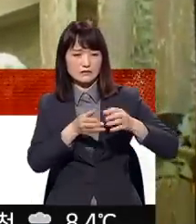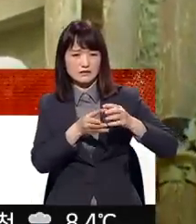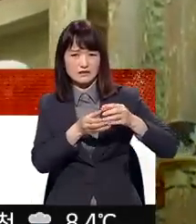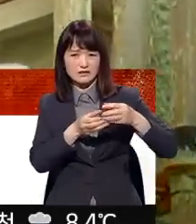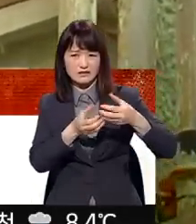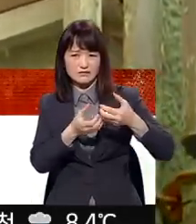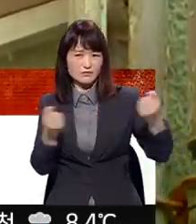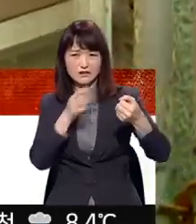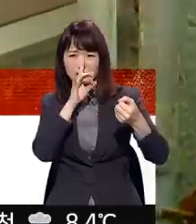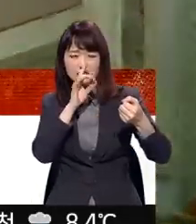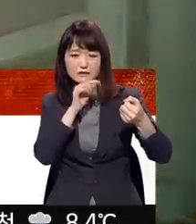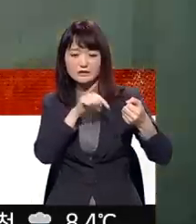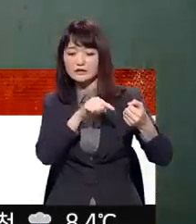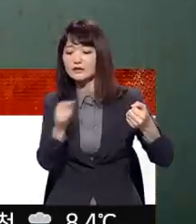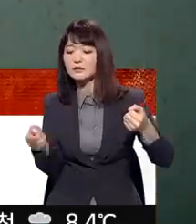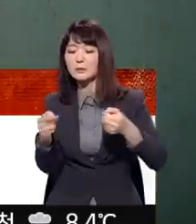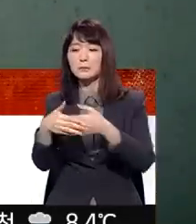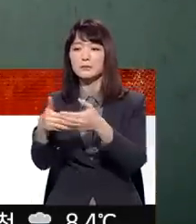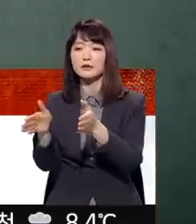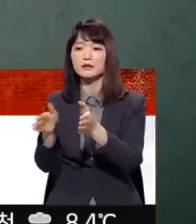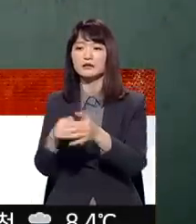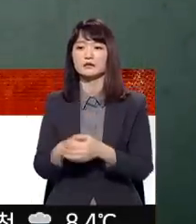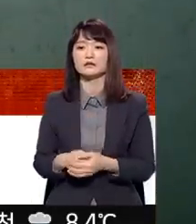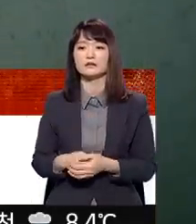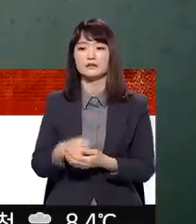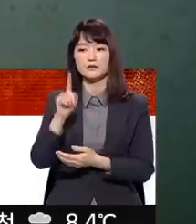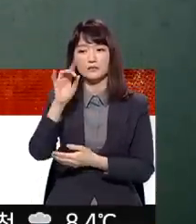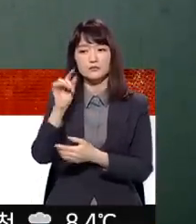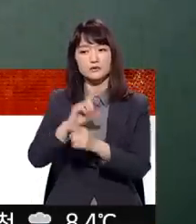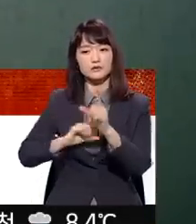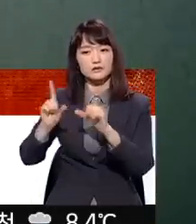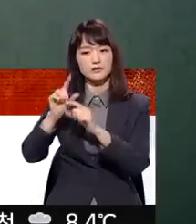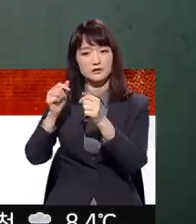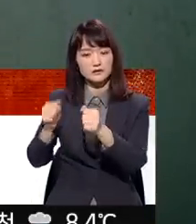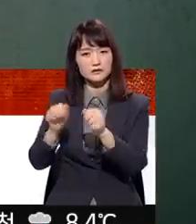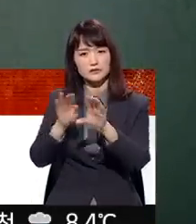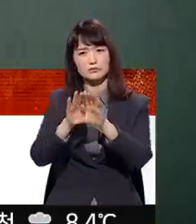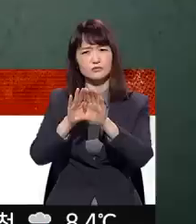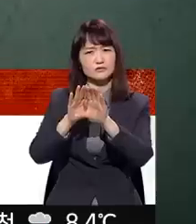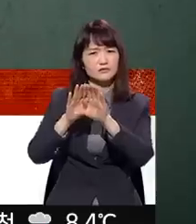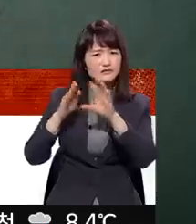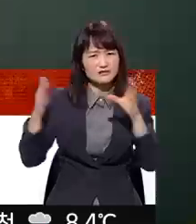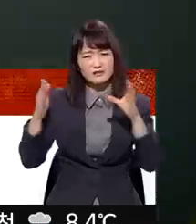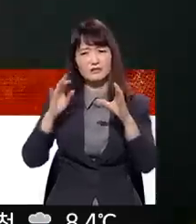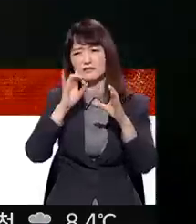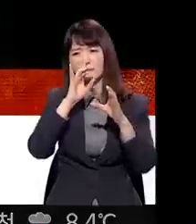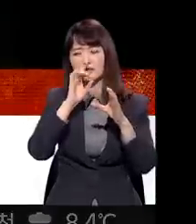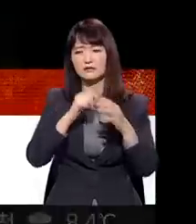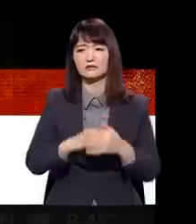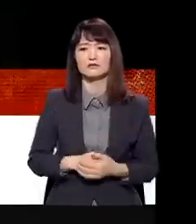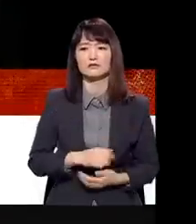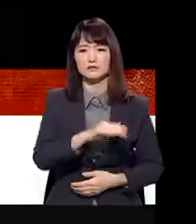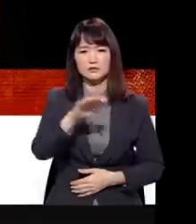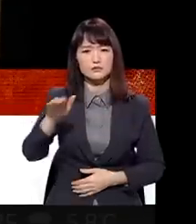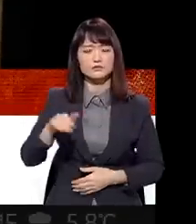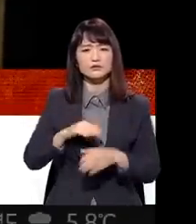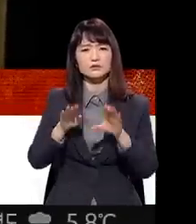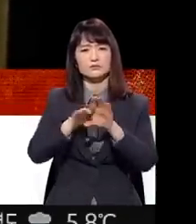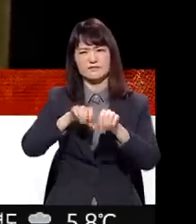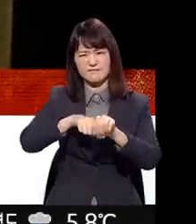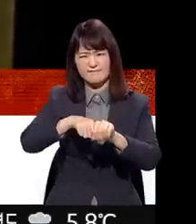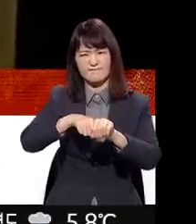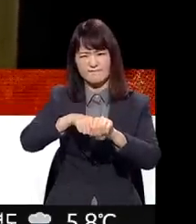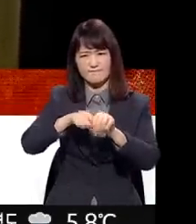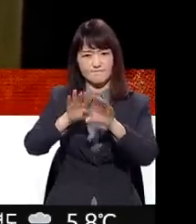다른 옆방에는 이제 거기에 한 분이 더 같이 계셨는데 문을 안 열어주시는 거예요. 네, 그래서 저희가 문을 이제 거의